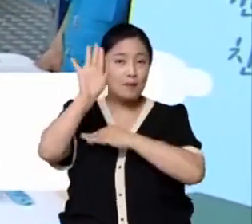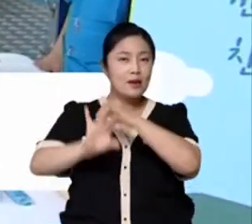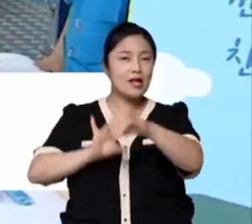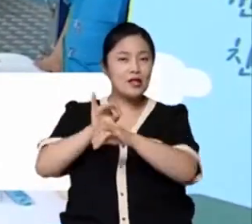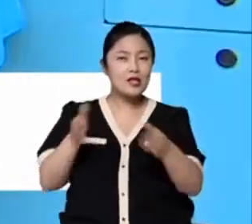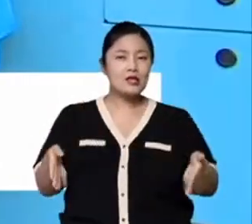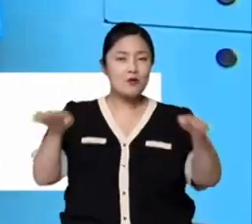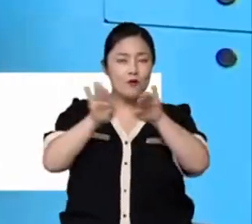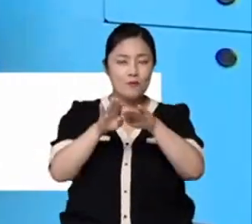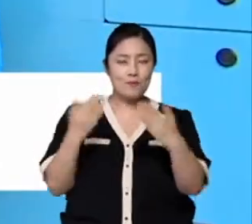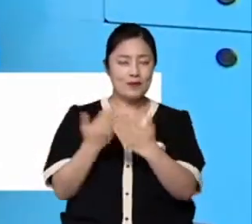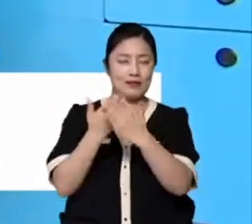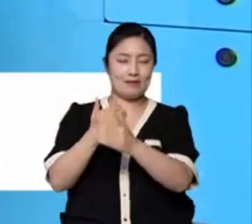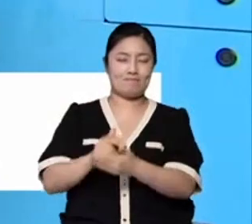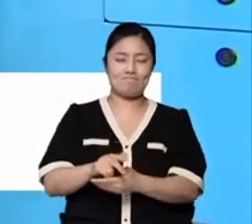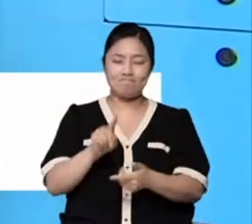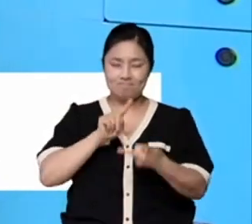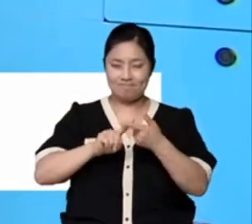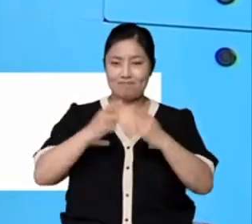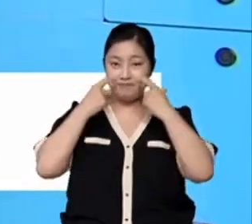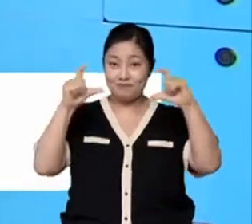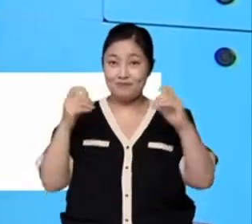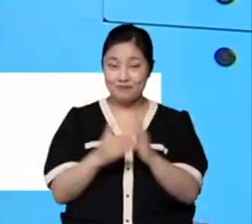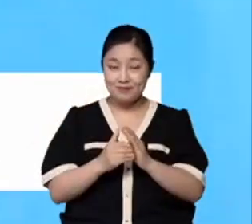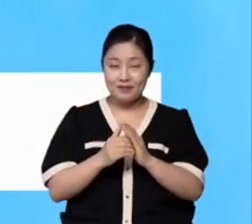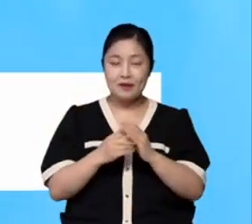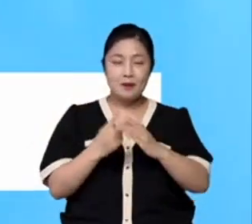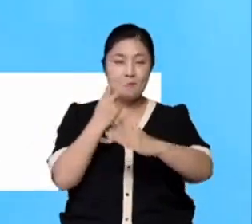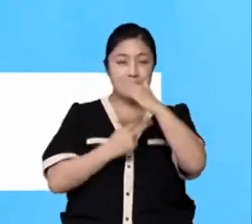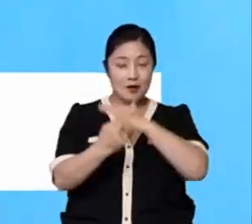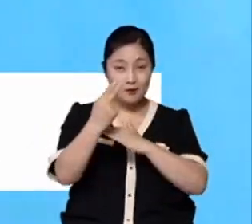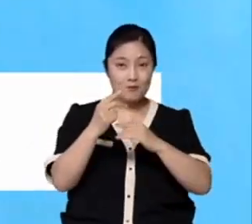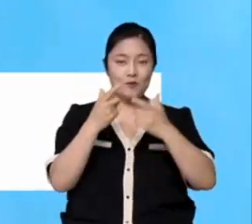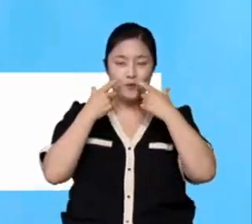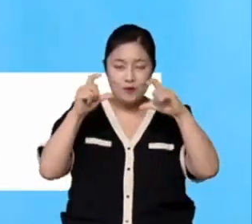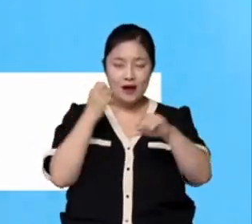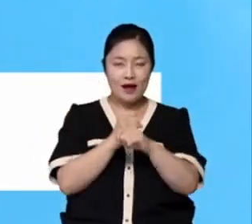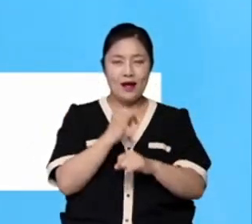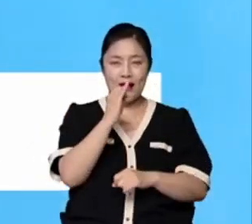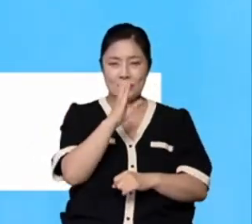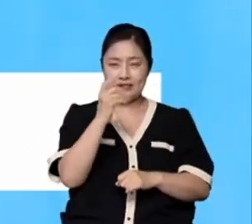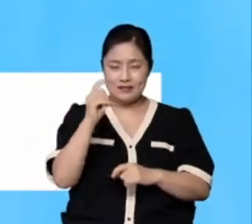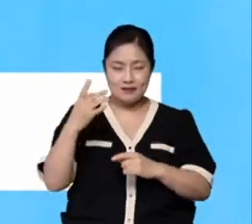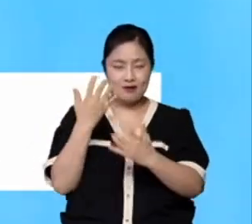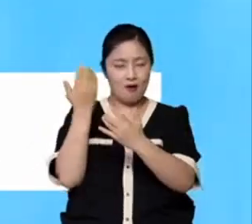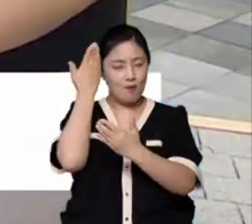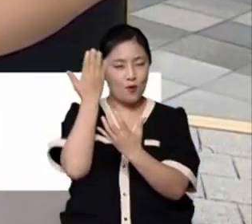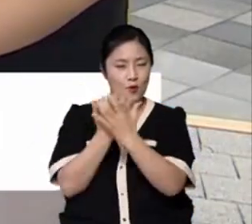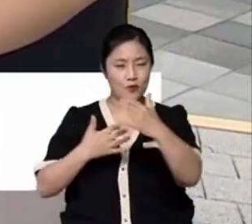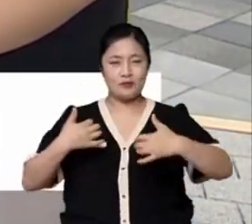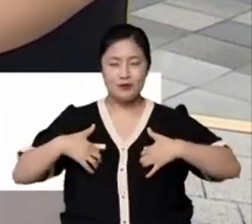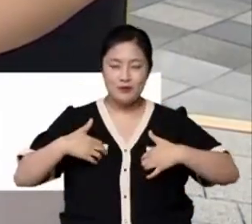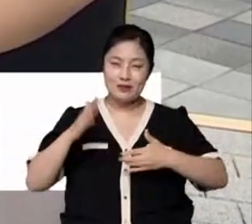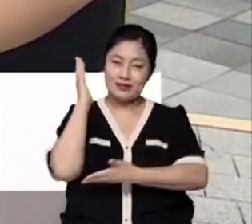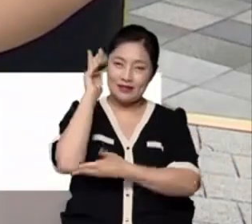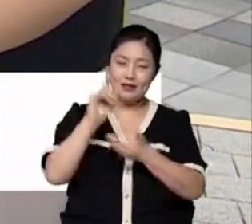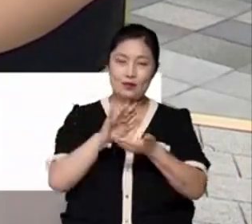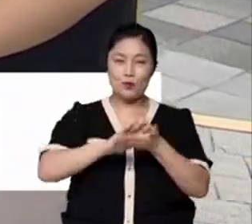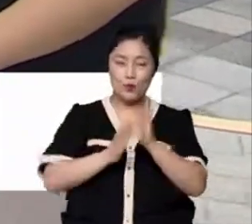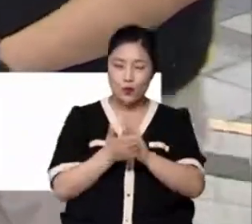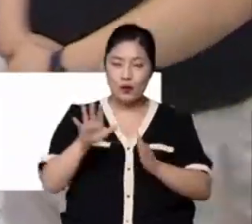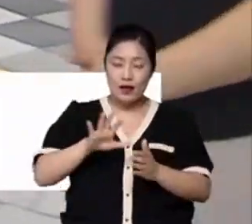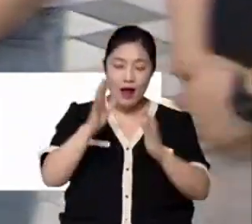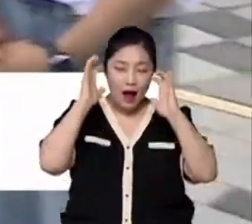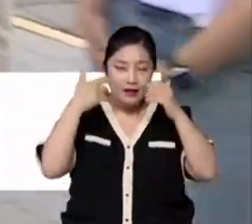100년 기관으로의 도약을 다짐했습니다. 미래 비전 선포와 함께 ICT 컨퍼런스와 토크 콘서트,